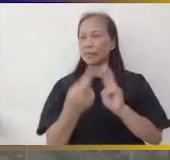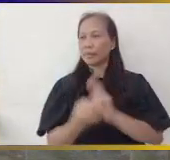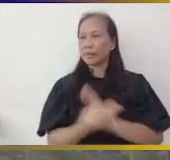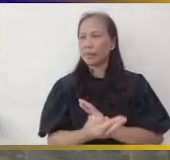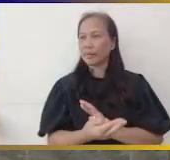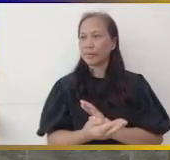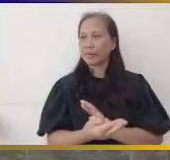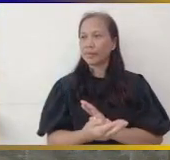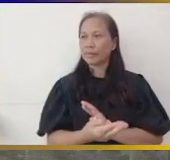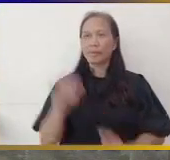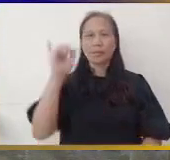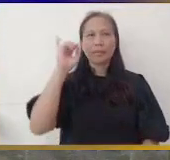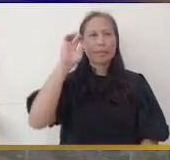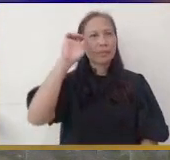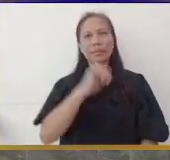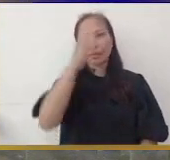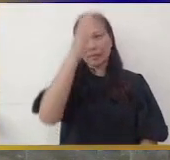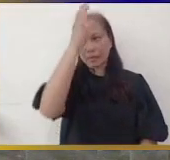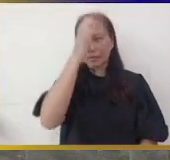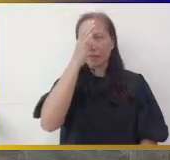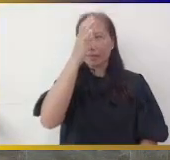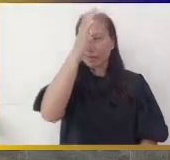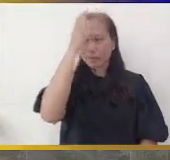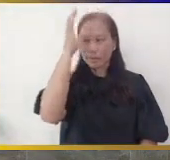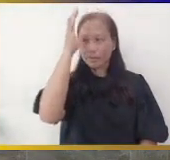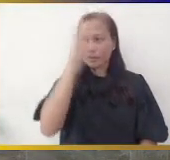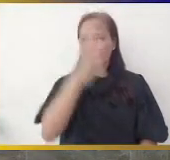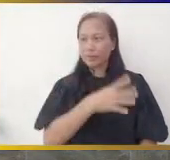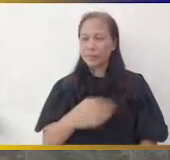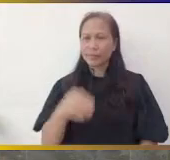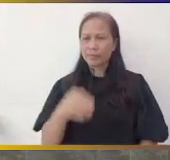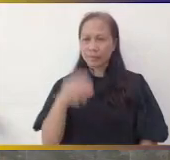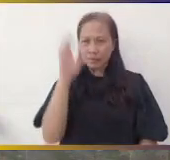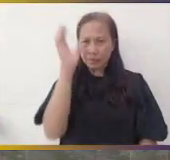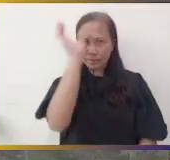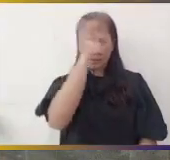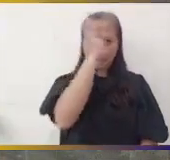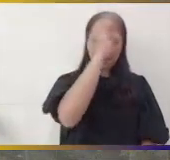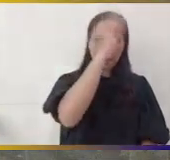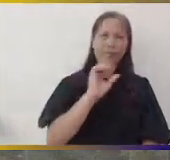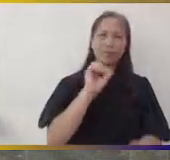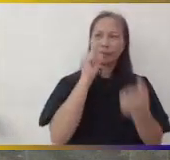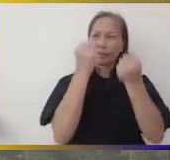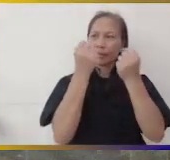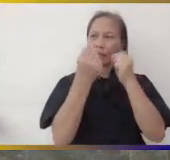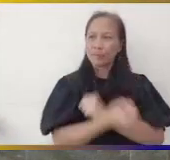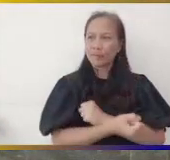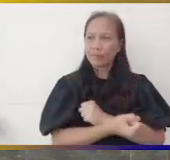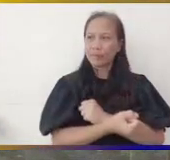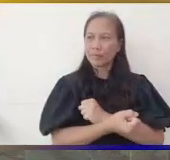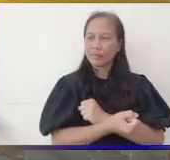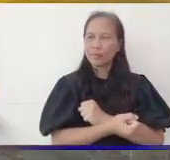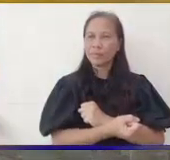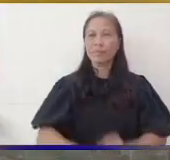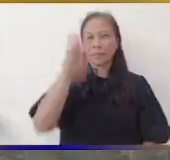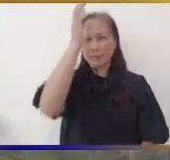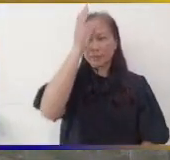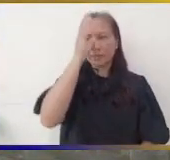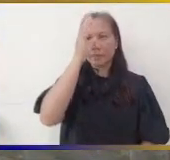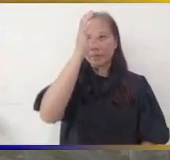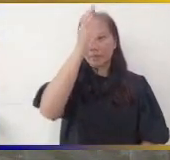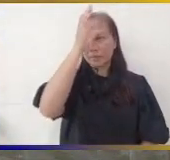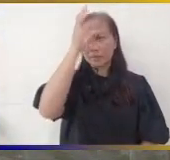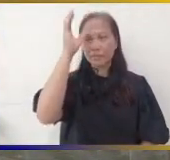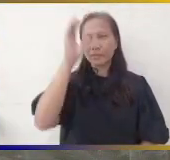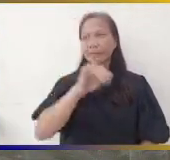Catholic na kung saan hinahanap niya na machange yung Catholic system Okay